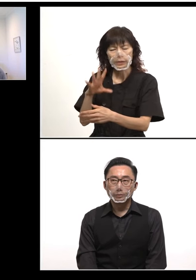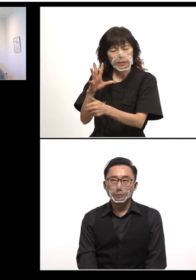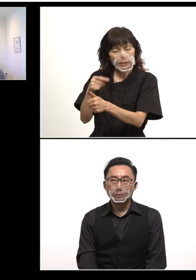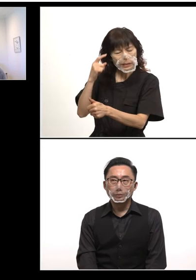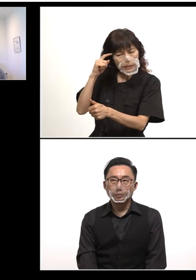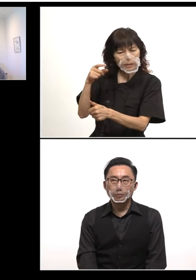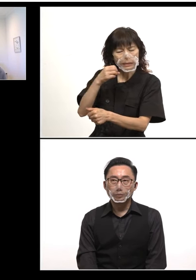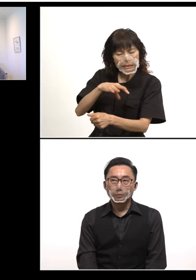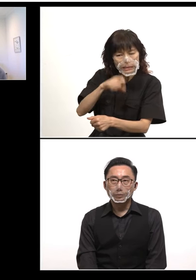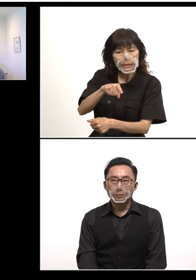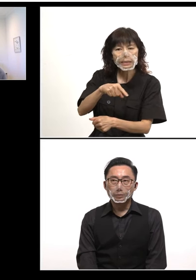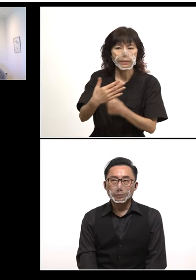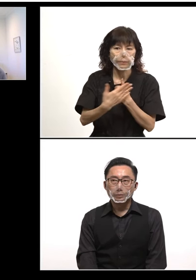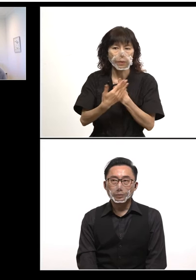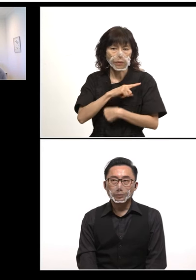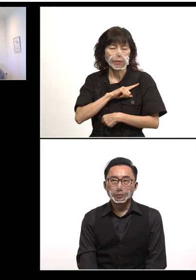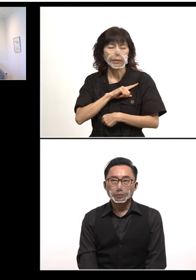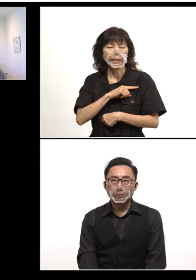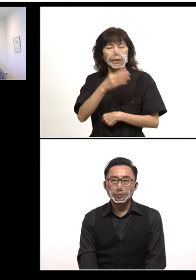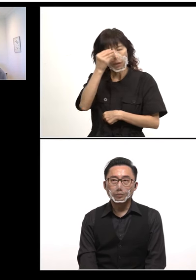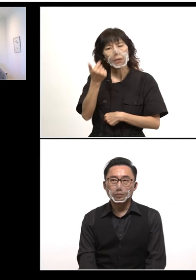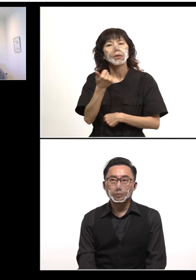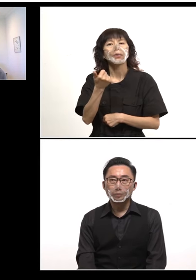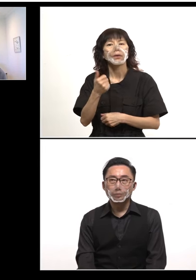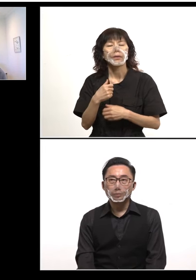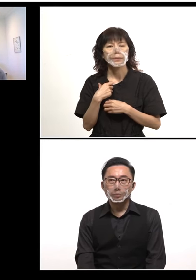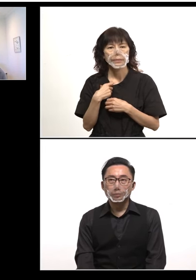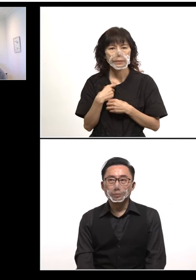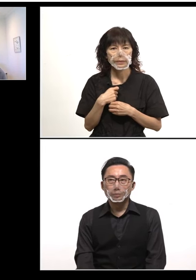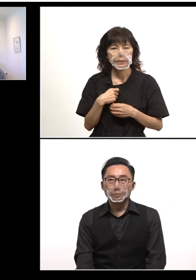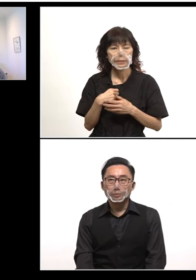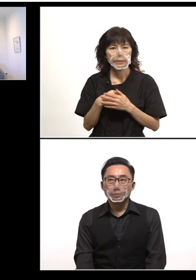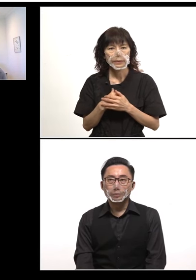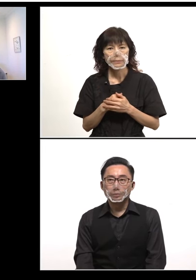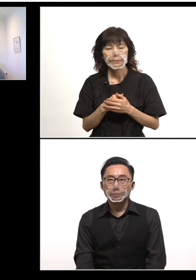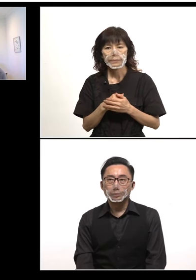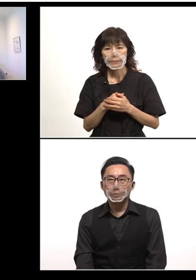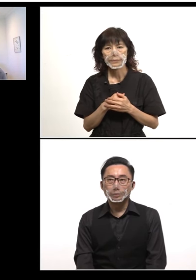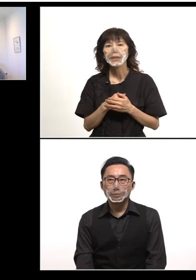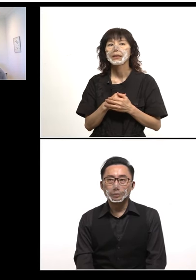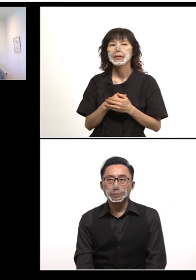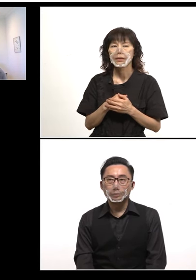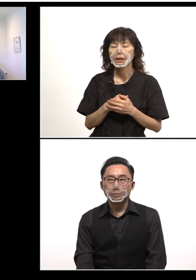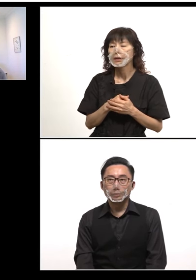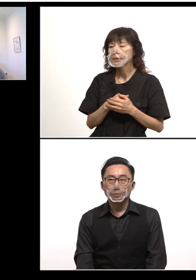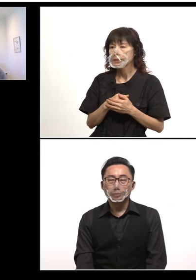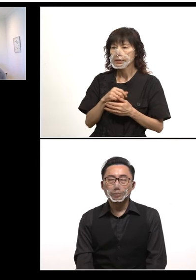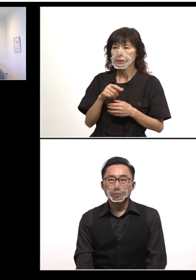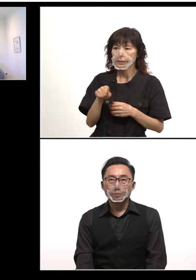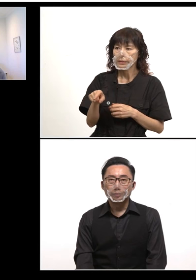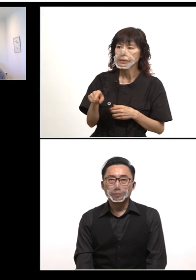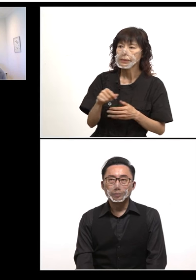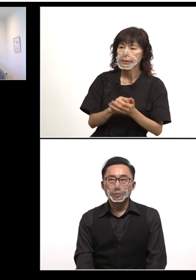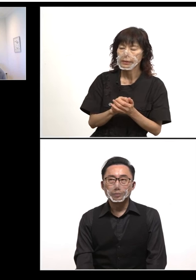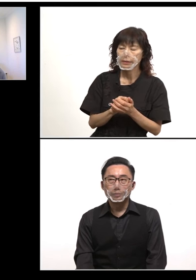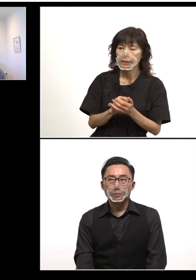呢一啲體驗反而係更加實在同埋更加深刻嘅咯。 I think it somehow refers to something that John has told us